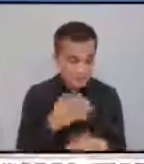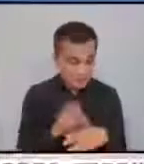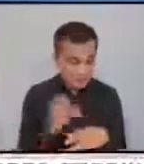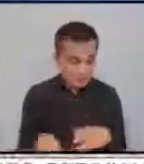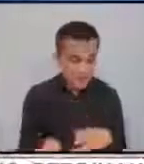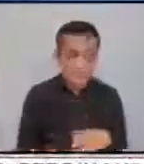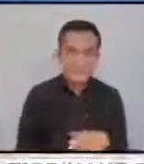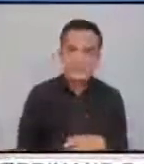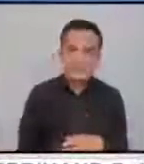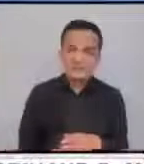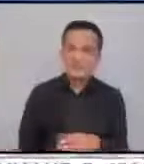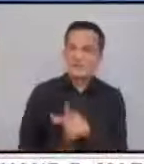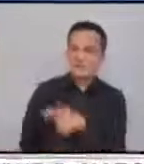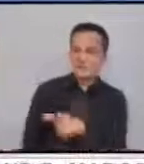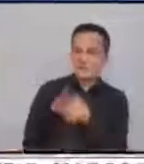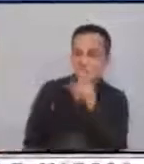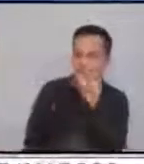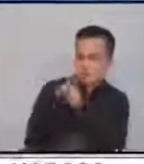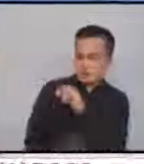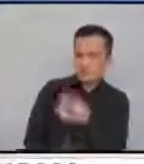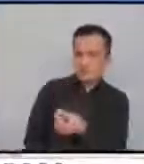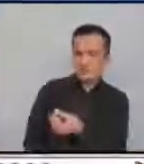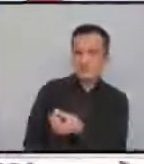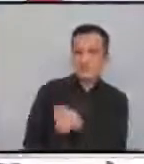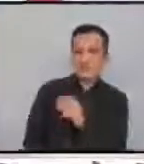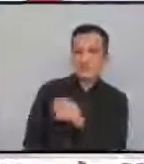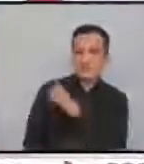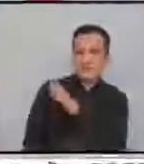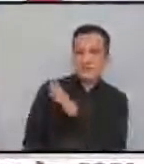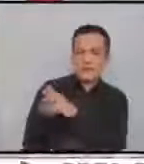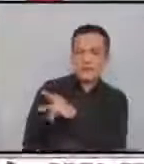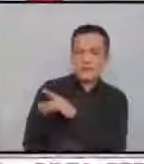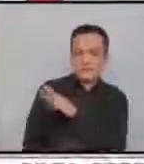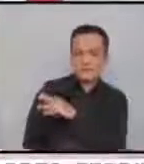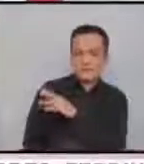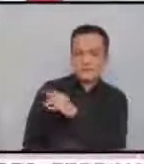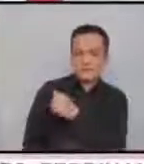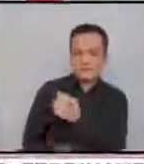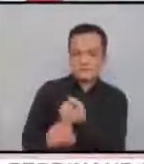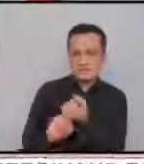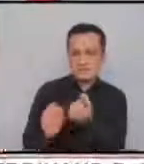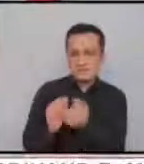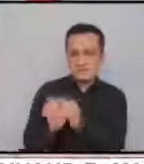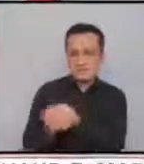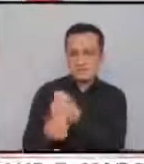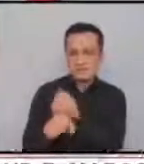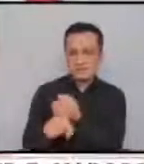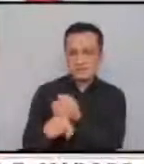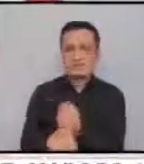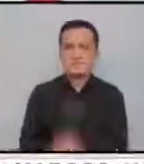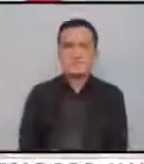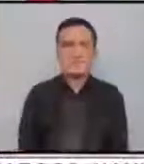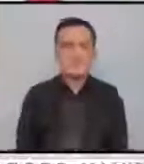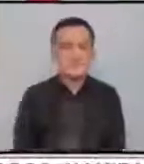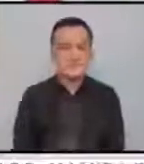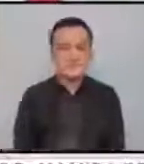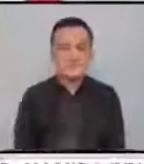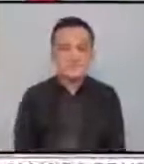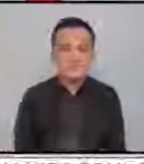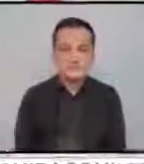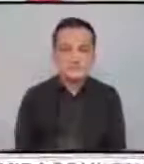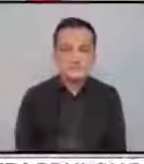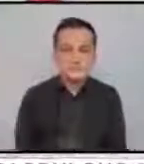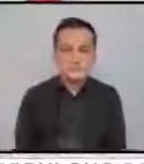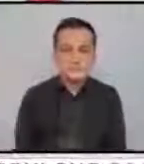Okay, mag-harden. Gusto ko yung mga nag-harden eh. Mga tumitigas eh, no? Tapos yan, after po niyan, tulad na itong